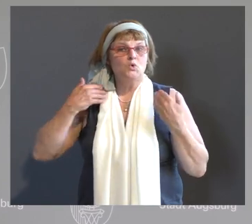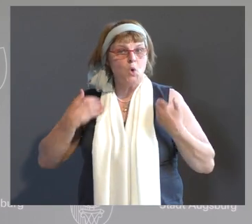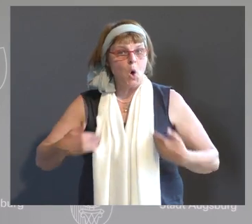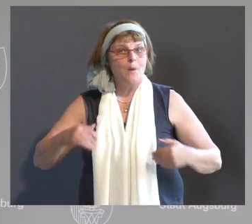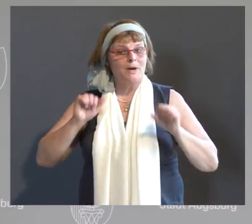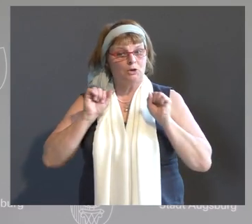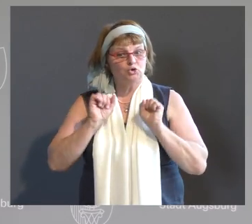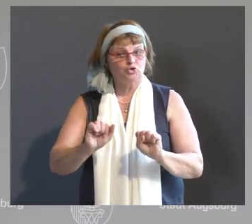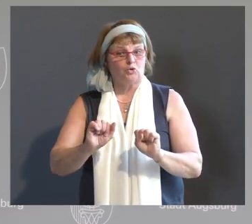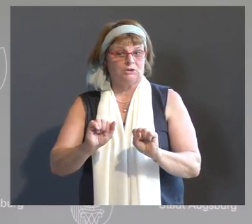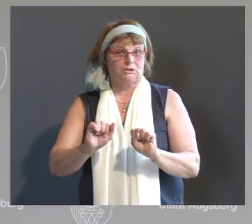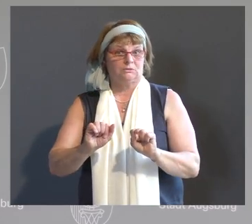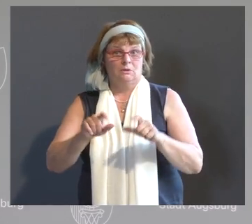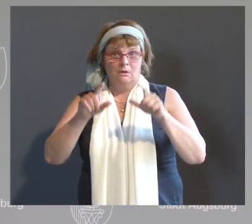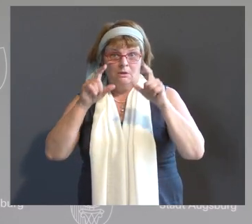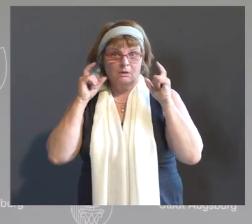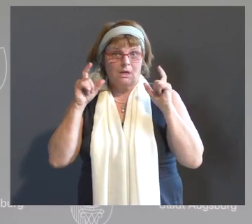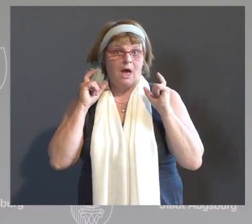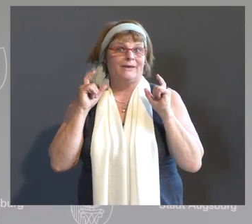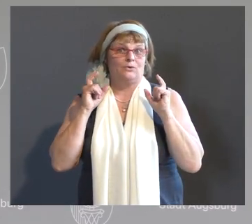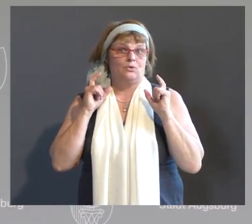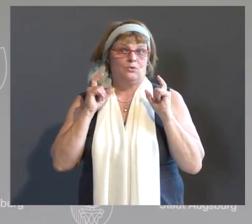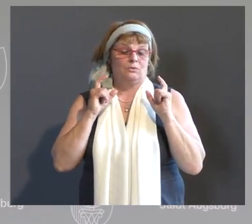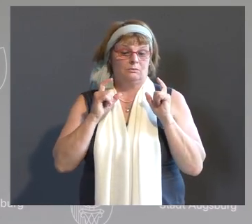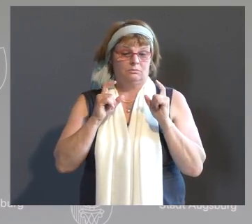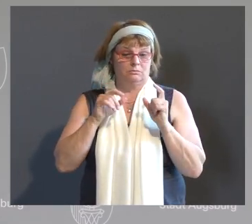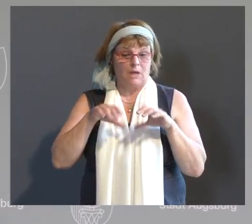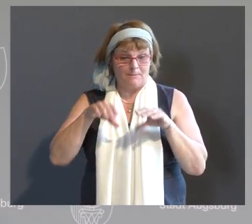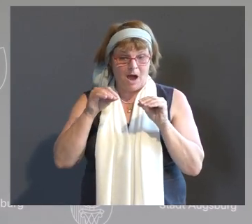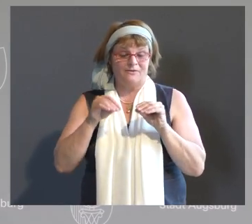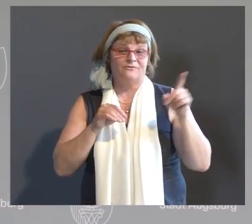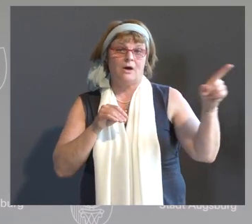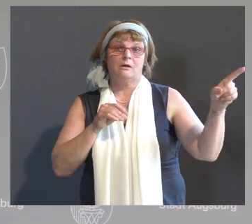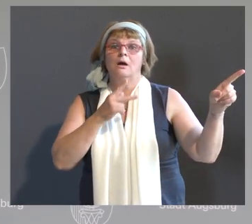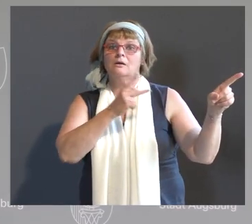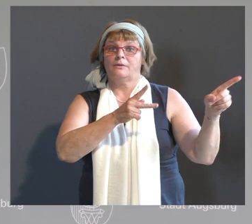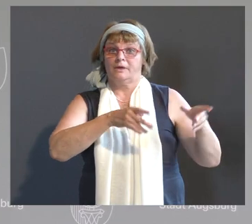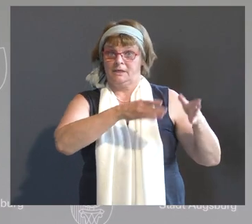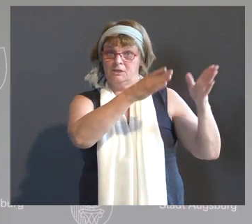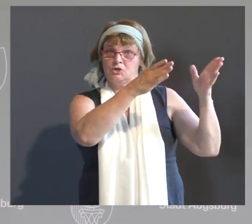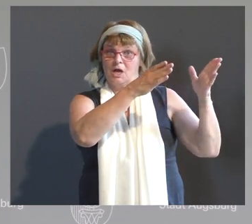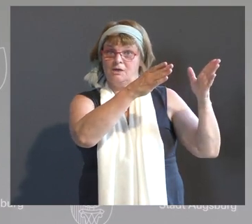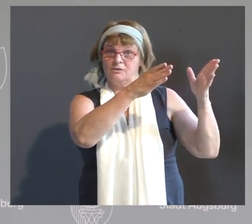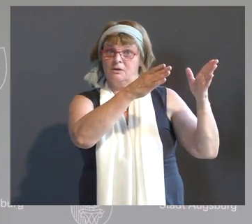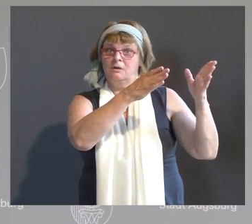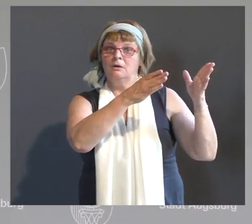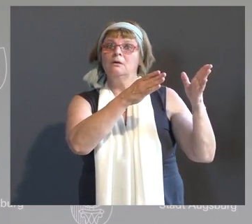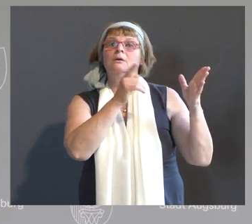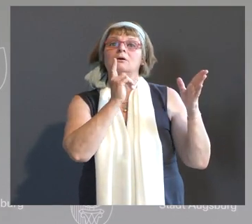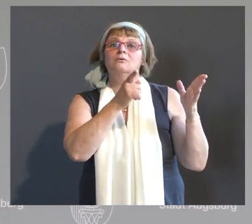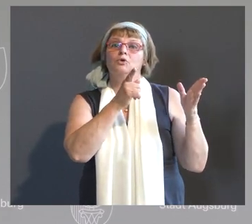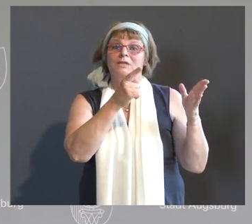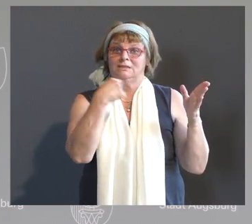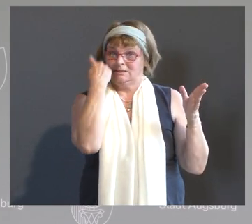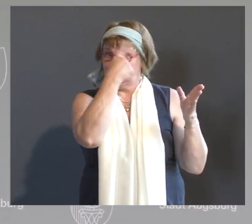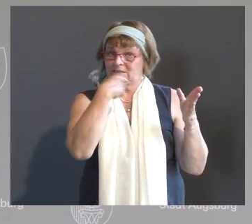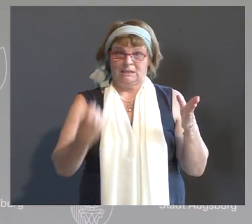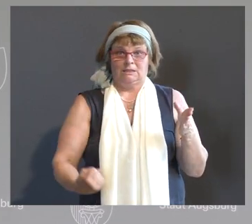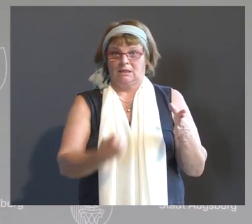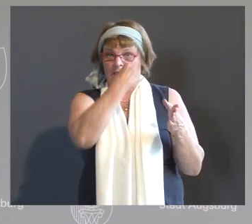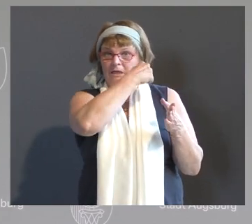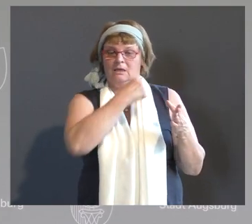der Katharinenstraße ganz am Anfang einen Polizeibeamten, der einen Tritt ins Gesicht kriegt. Und wir haben